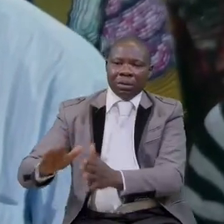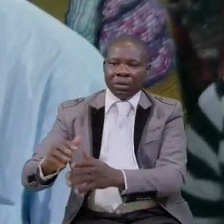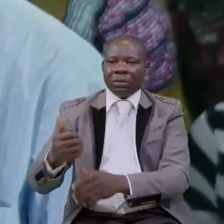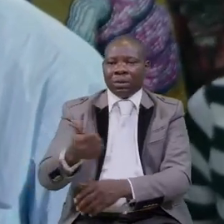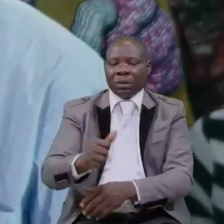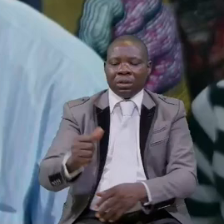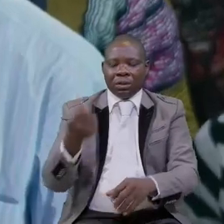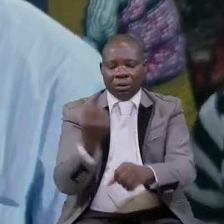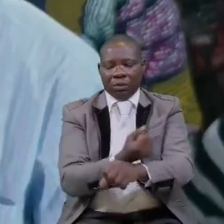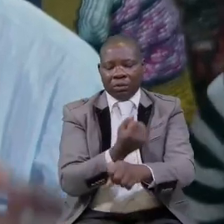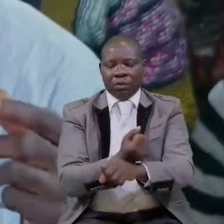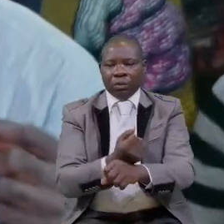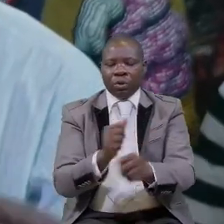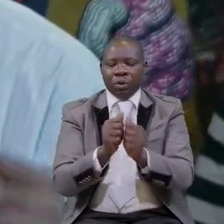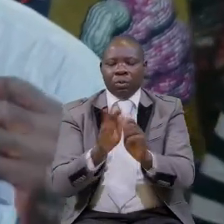Ne laisse aucune pierre.